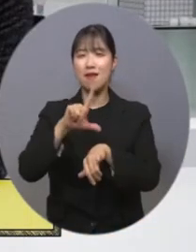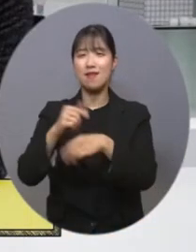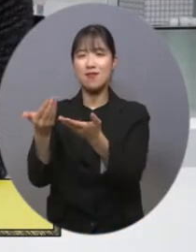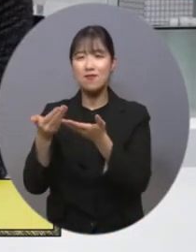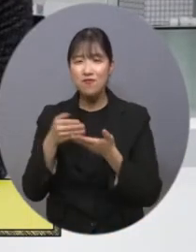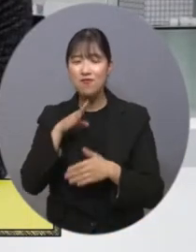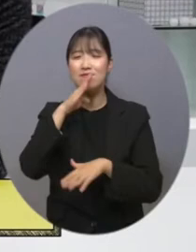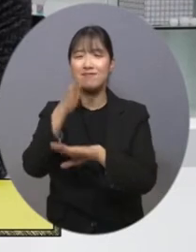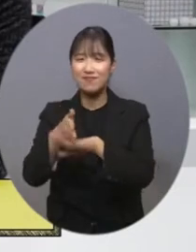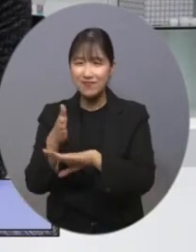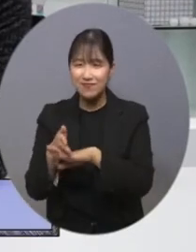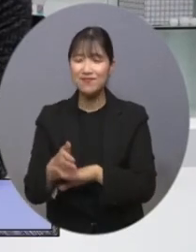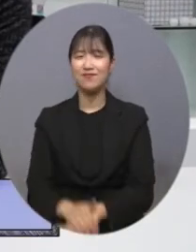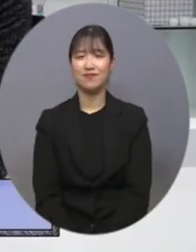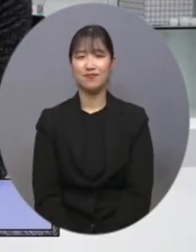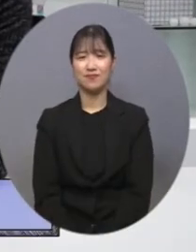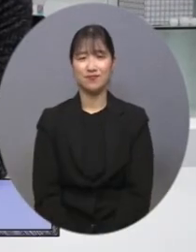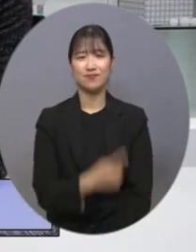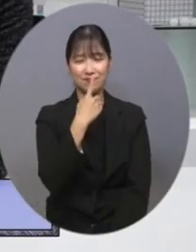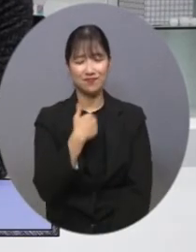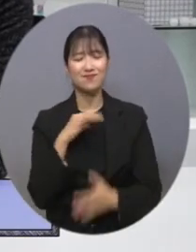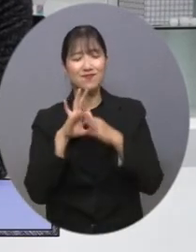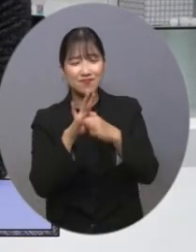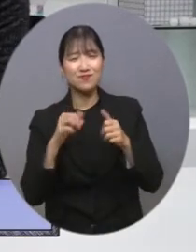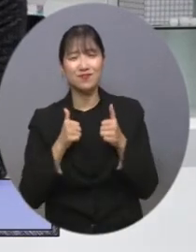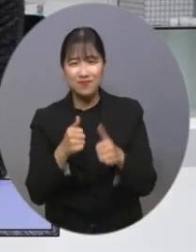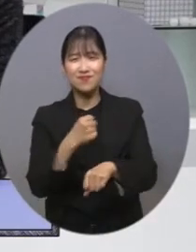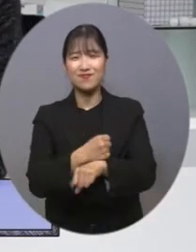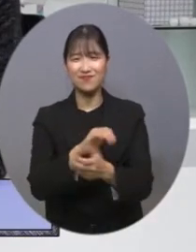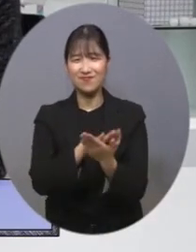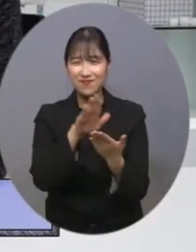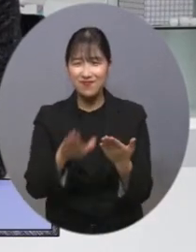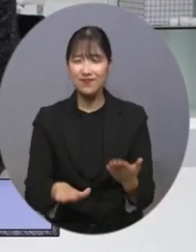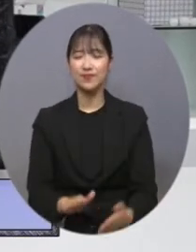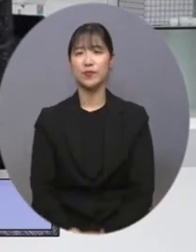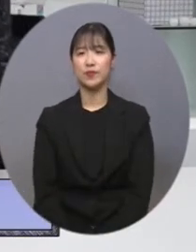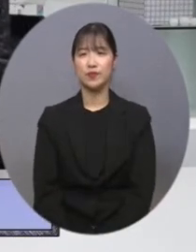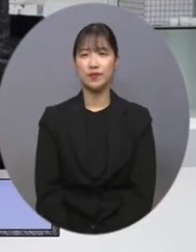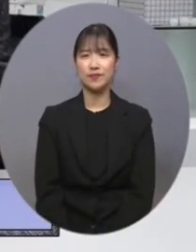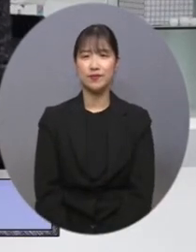너무 감사드립니다. 대표님. 예, 저도 계속 열심히 하겠습니다.